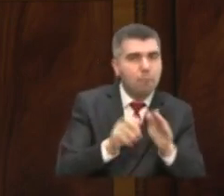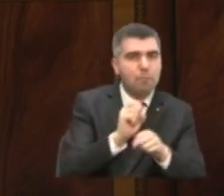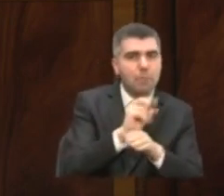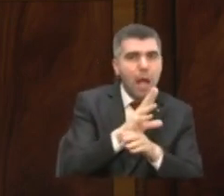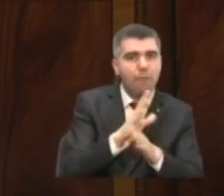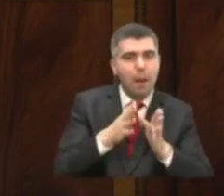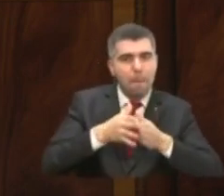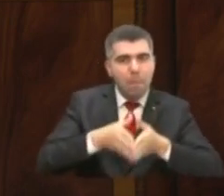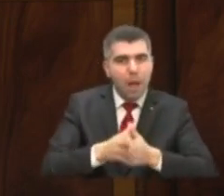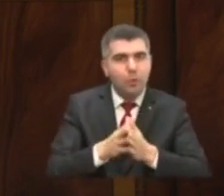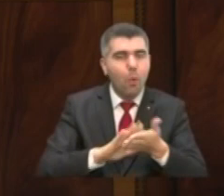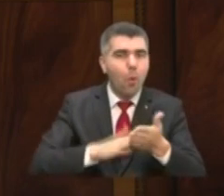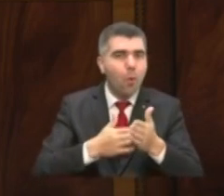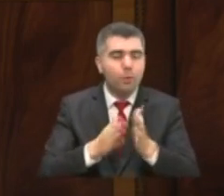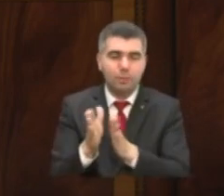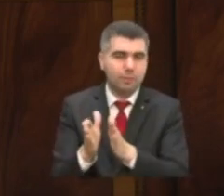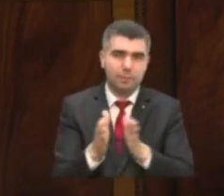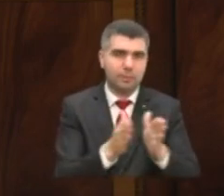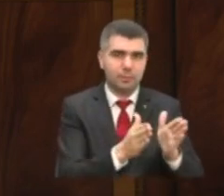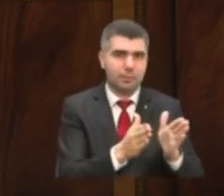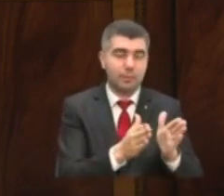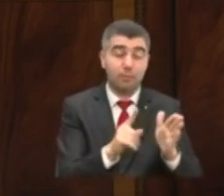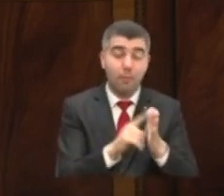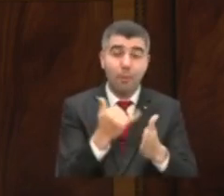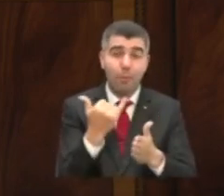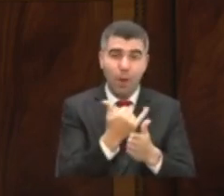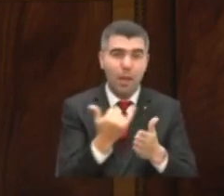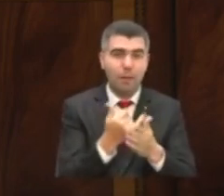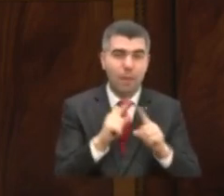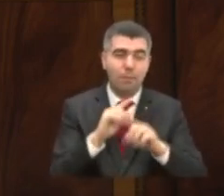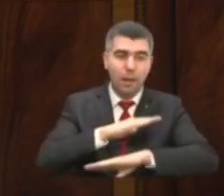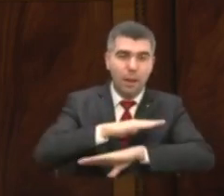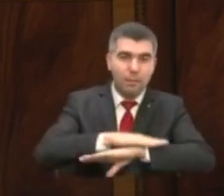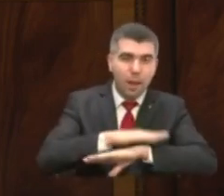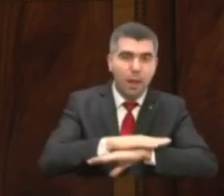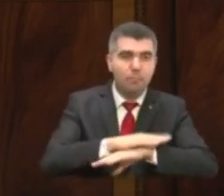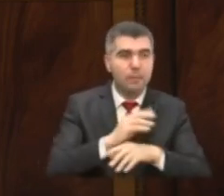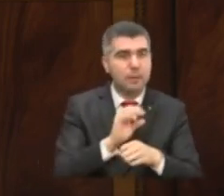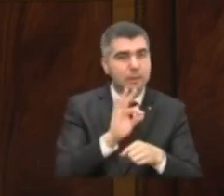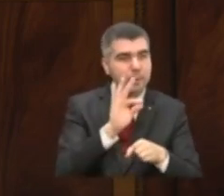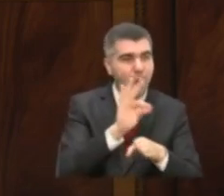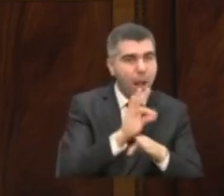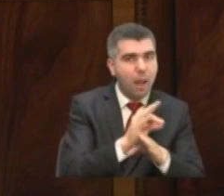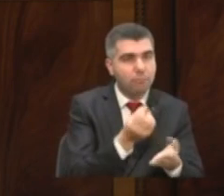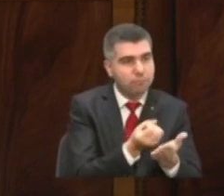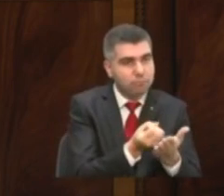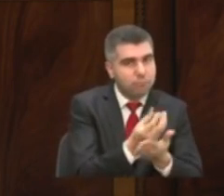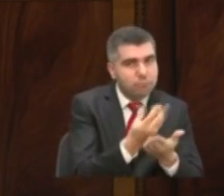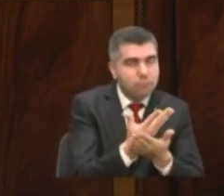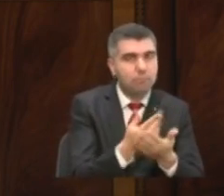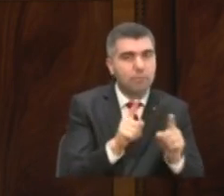من إتاحته الفرصة للارتقاء بالقيم الإنسانية من خلال المشاركة والانفتاح